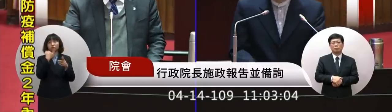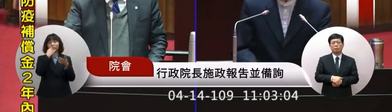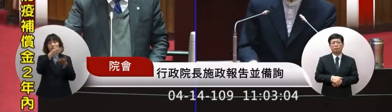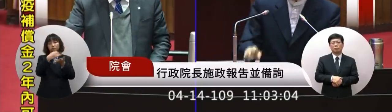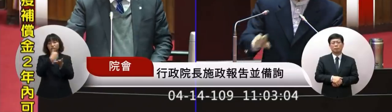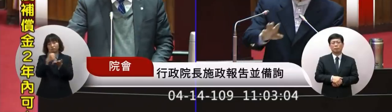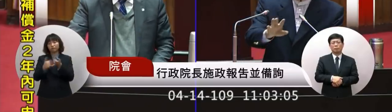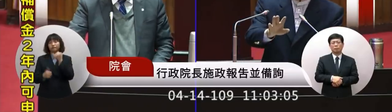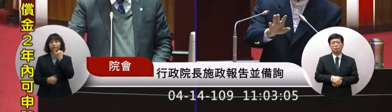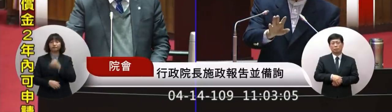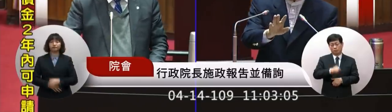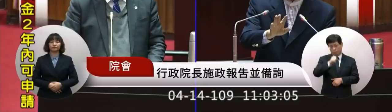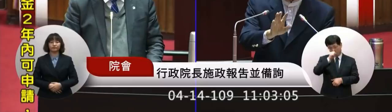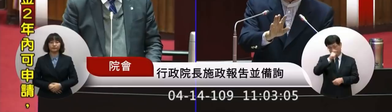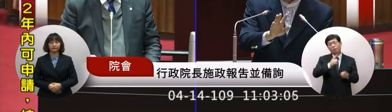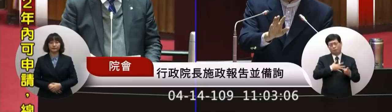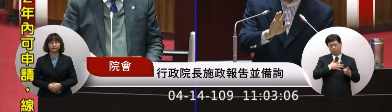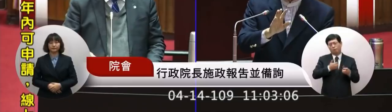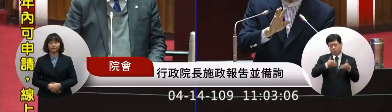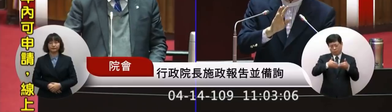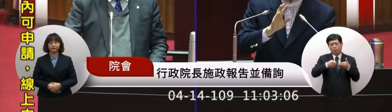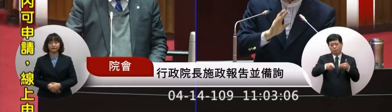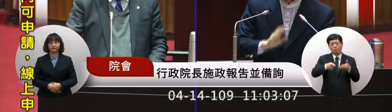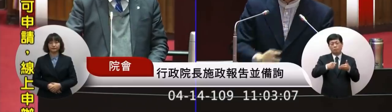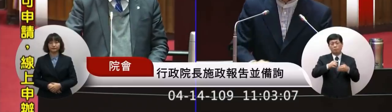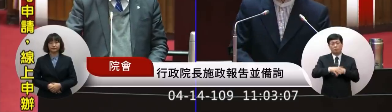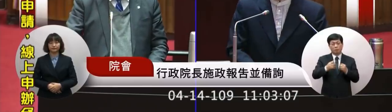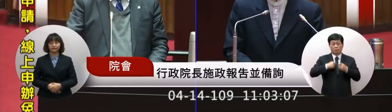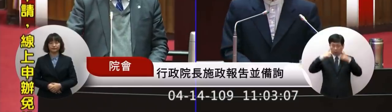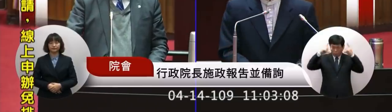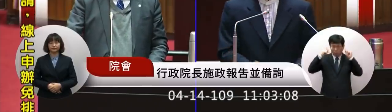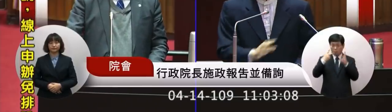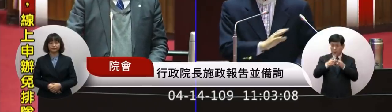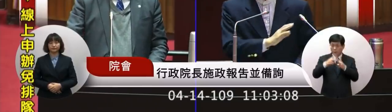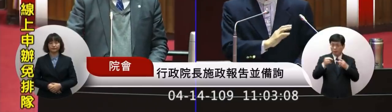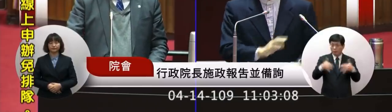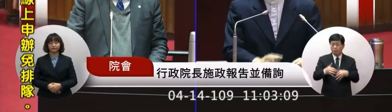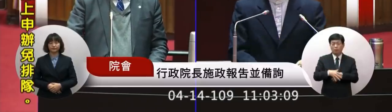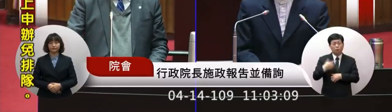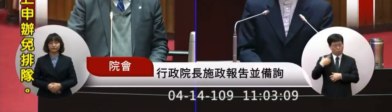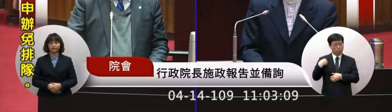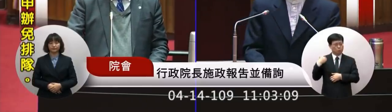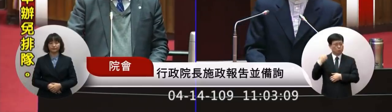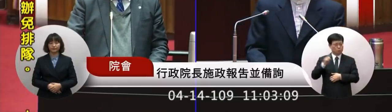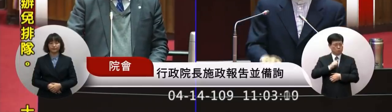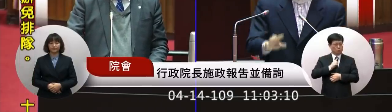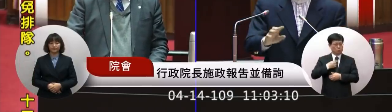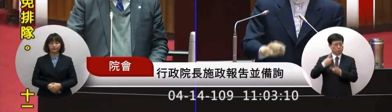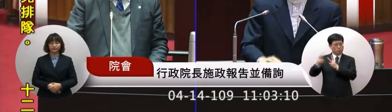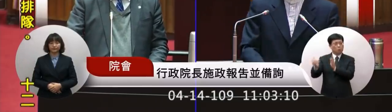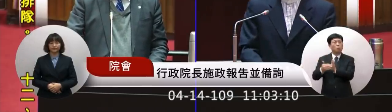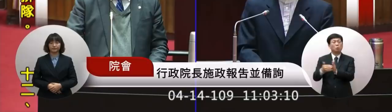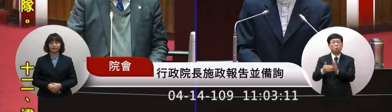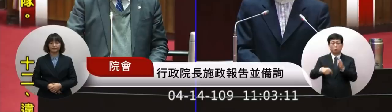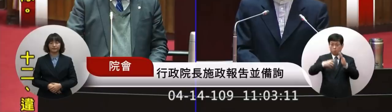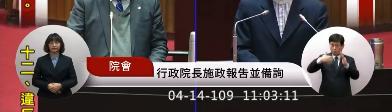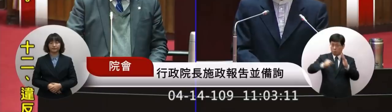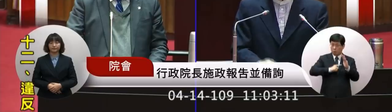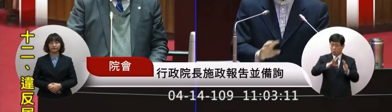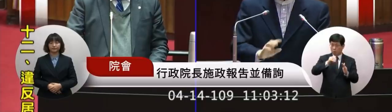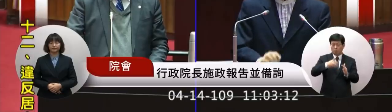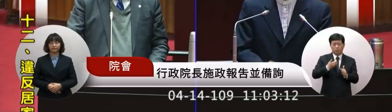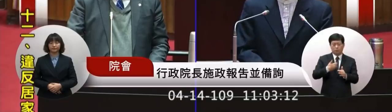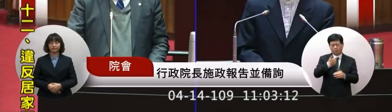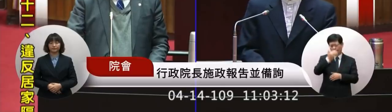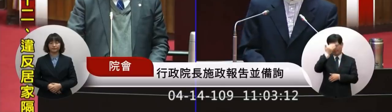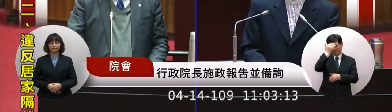呢、啊。 好，我在一个很重要的，即马寄口罩了，我冇去寄了。哦，院长您怎寄我？